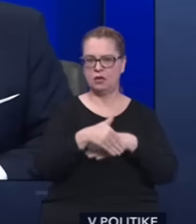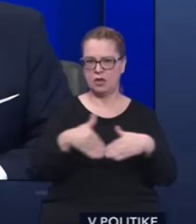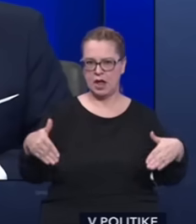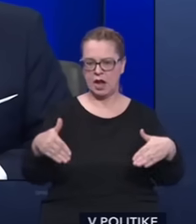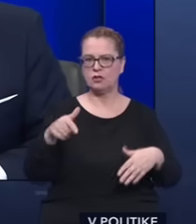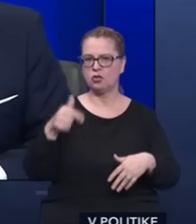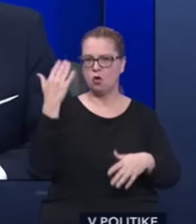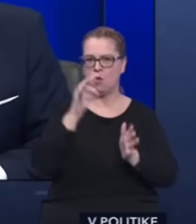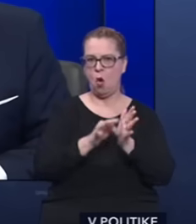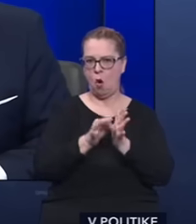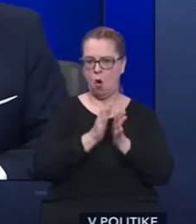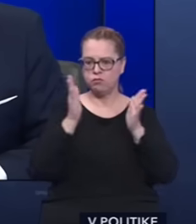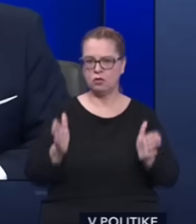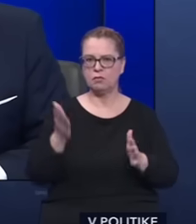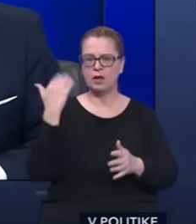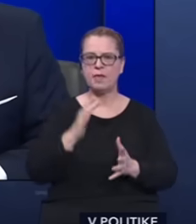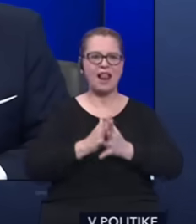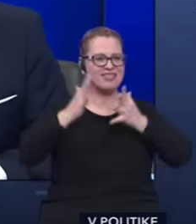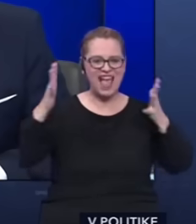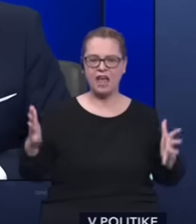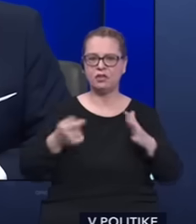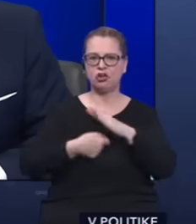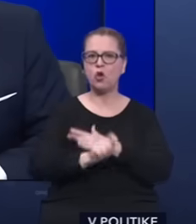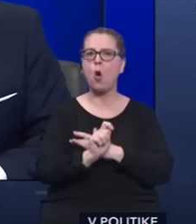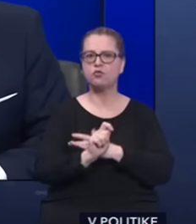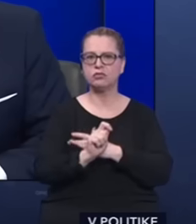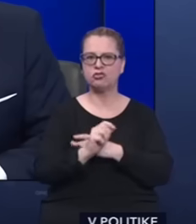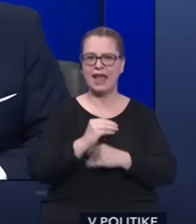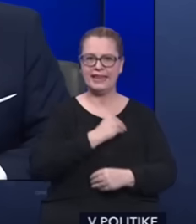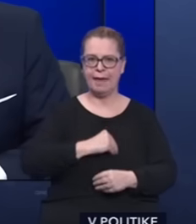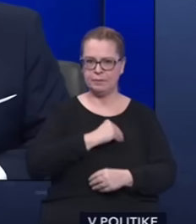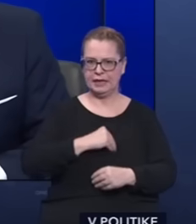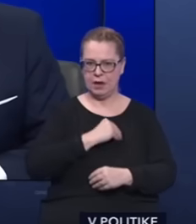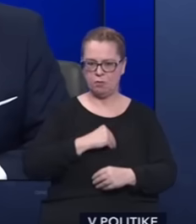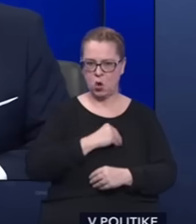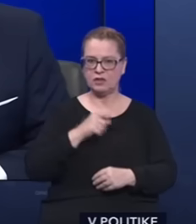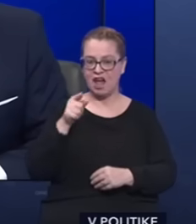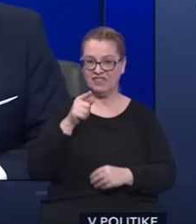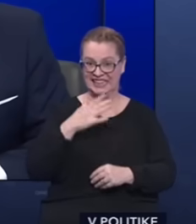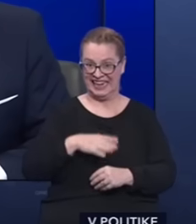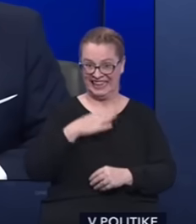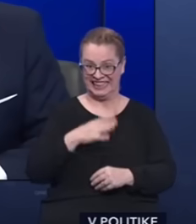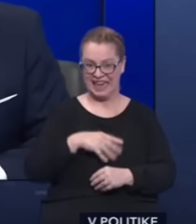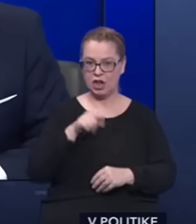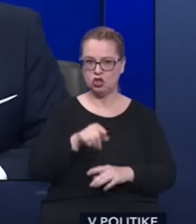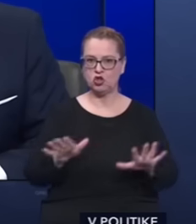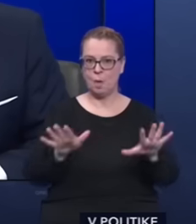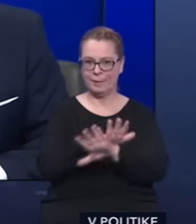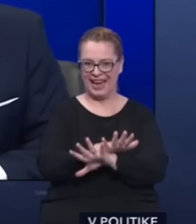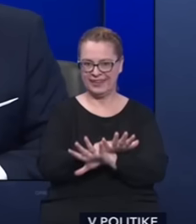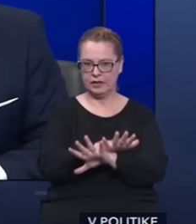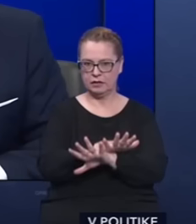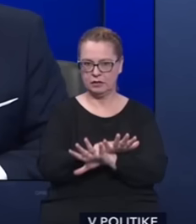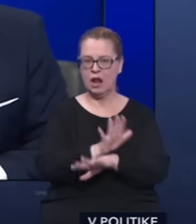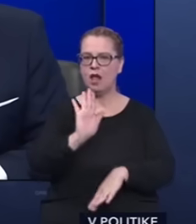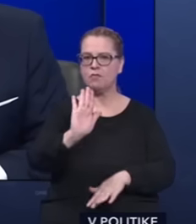bolo obdobie, kedy ste mali najväčšie korupčné kauzy za sebou. A tieto korupčné kauzy ste chceli nejakým spôsobom prekryť. Pretože